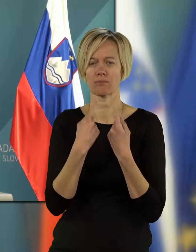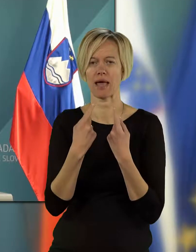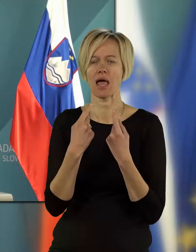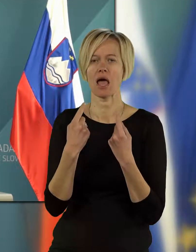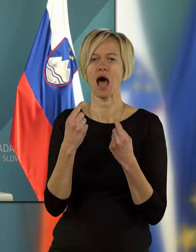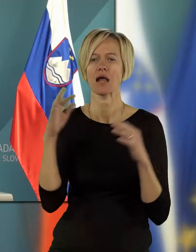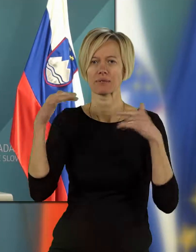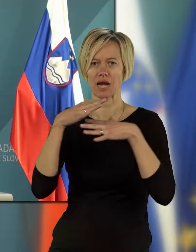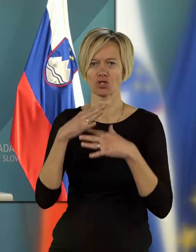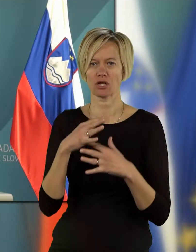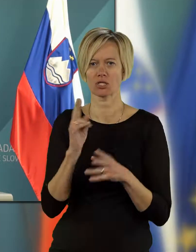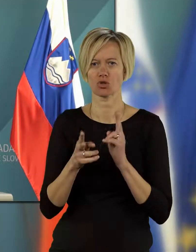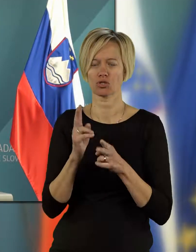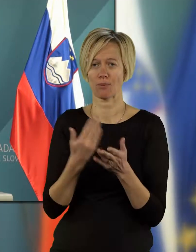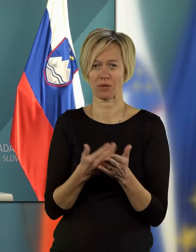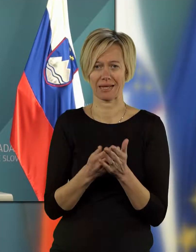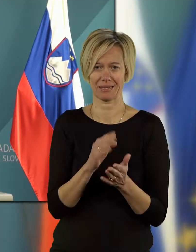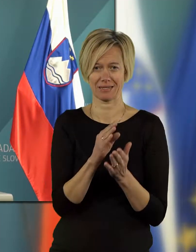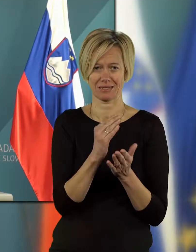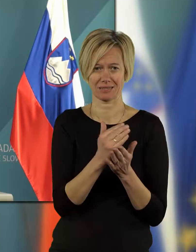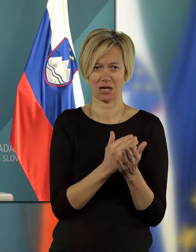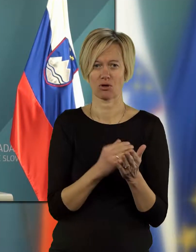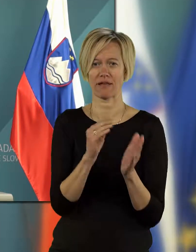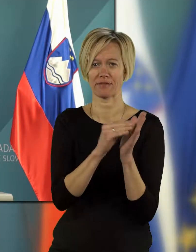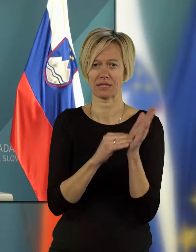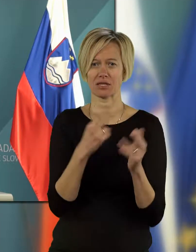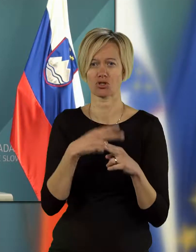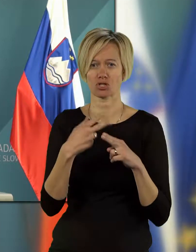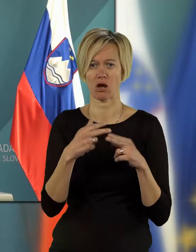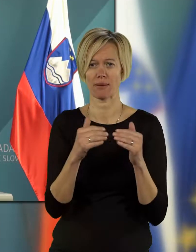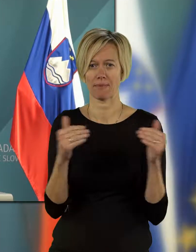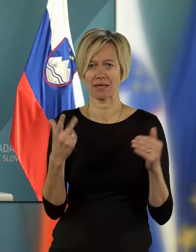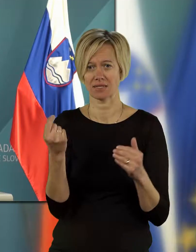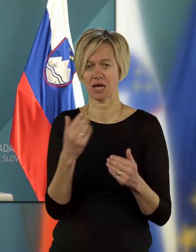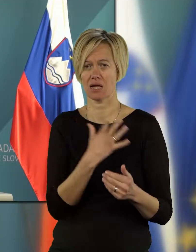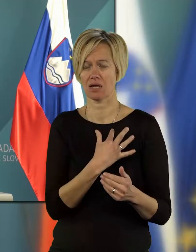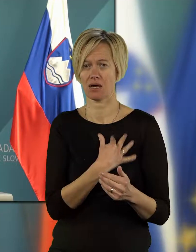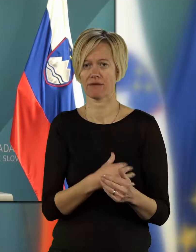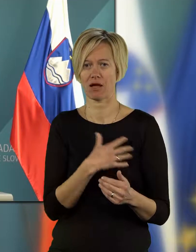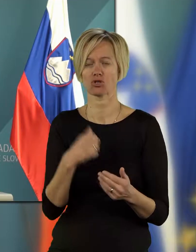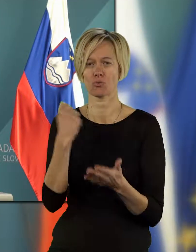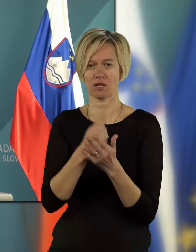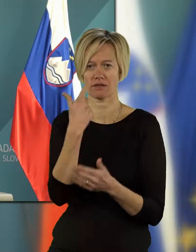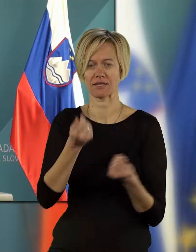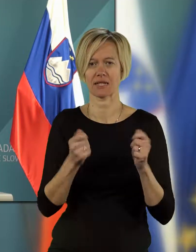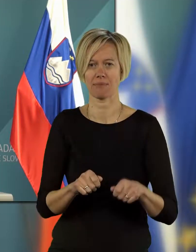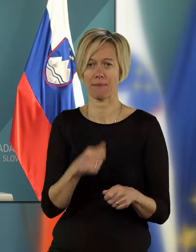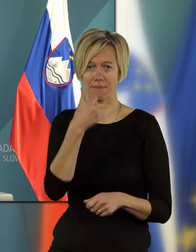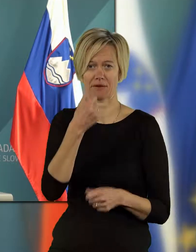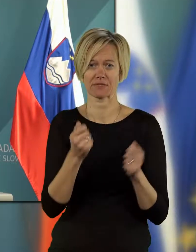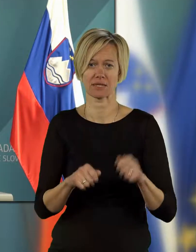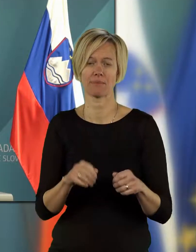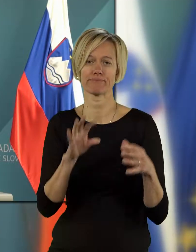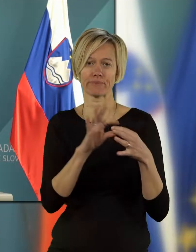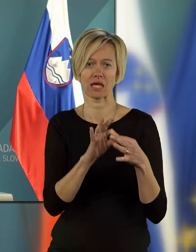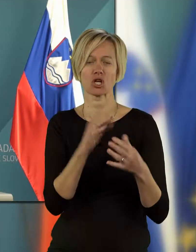arbitražnega sodišča. Na podlagi zakona o evidentiranju državne meje z Republiko Hrvaško je potrdila 2 sklepa.